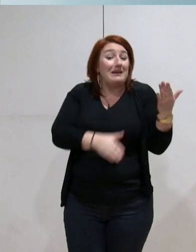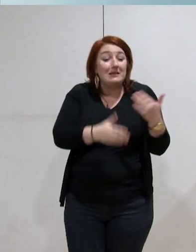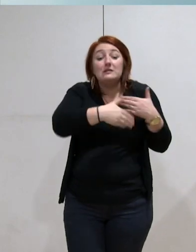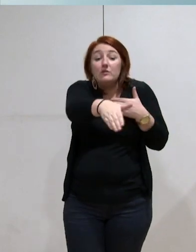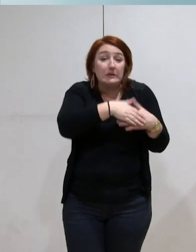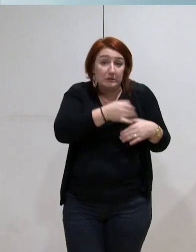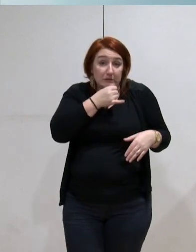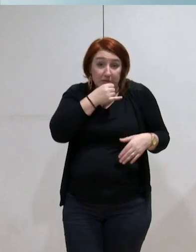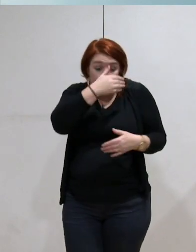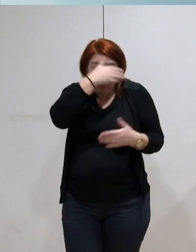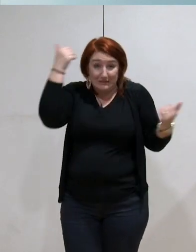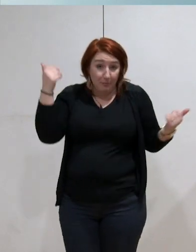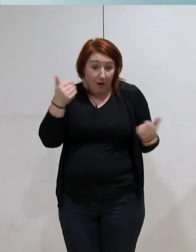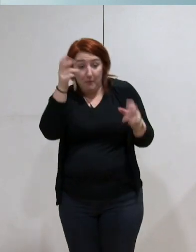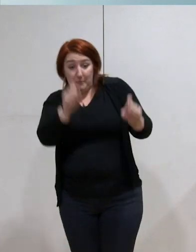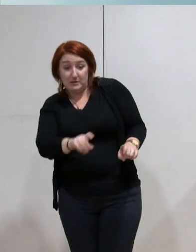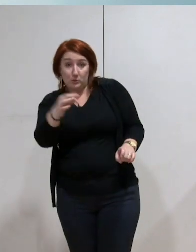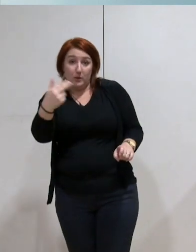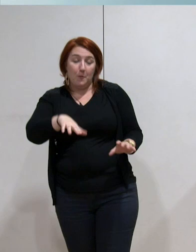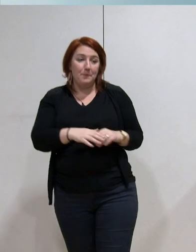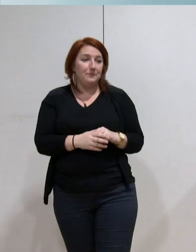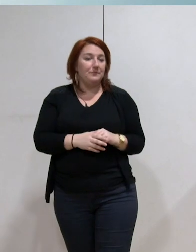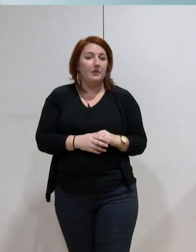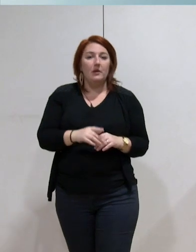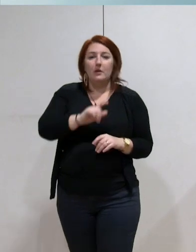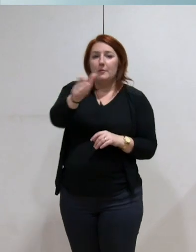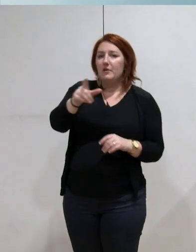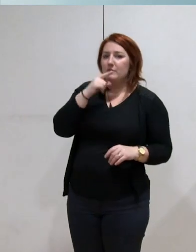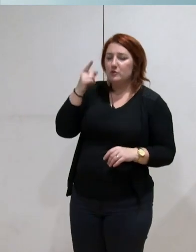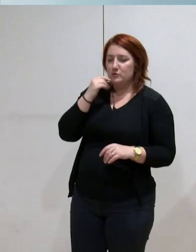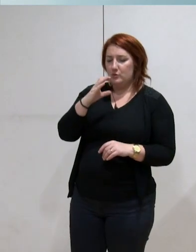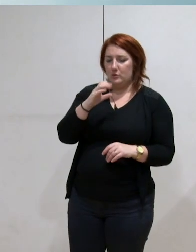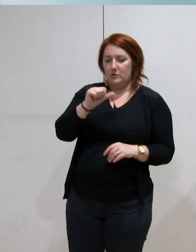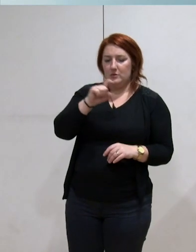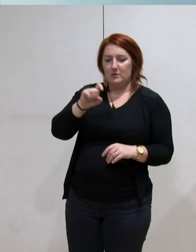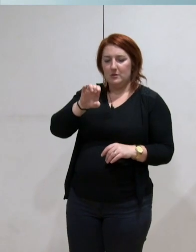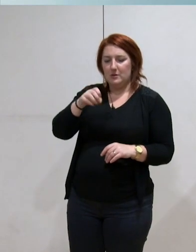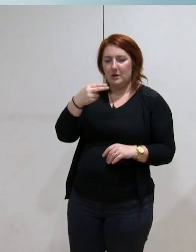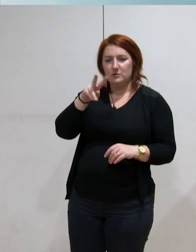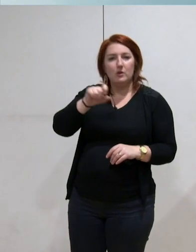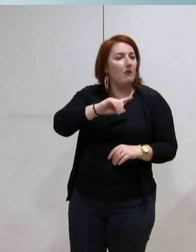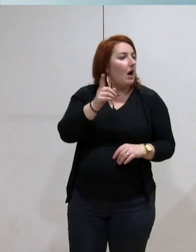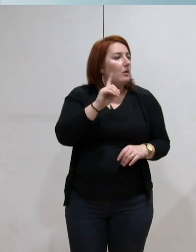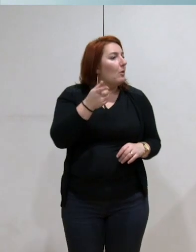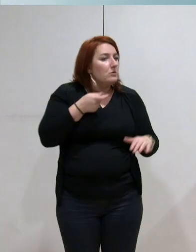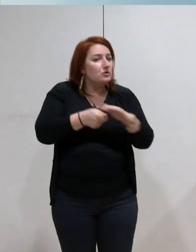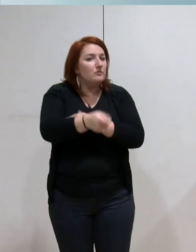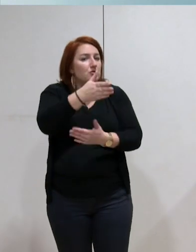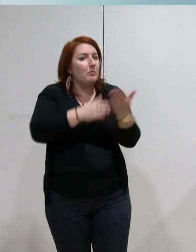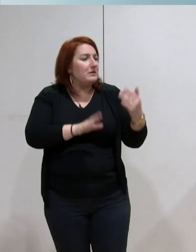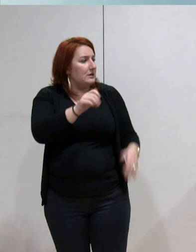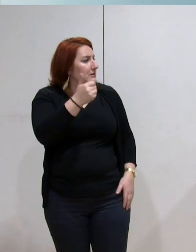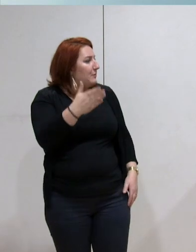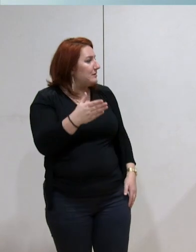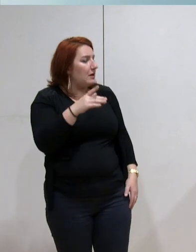l'entendons monsieur casazenav non non il s'agit pas de subvention partielle pour le pour le tricycle par